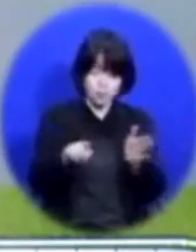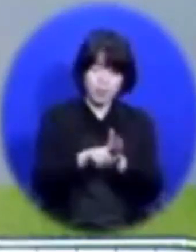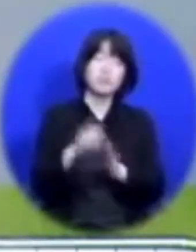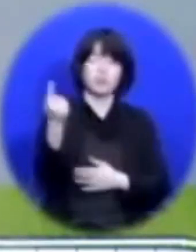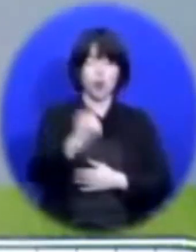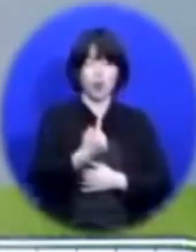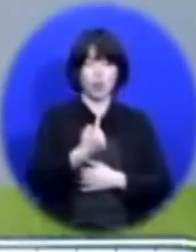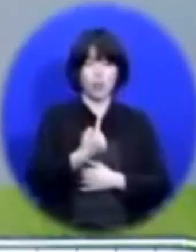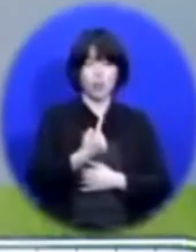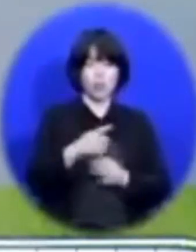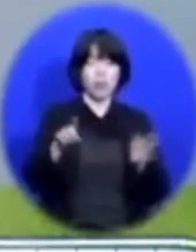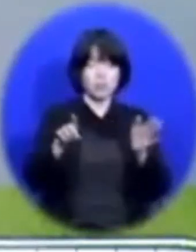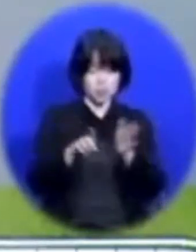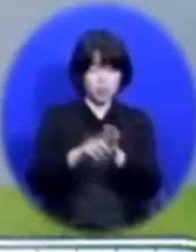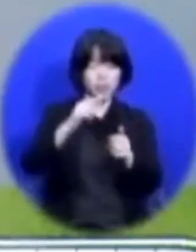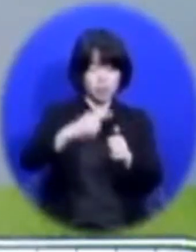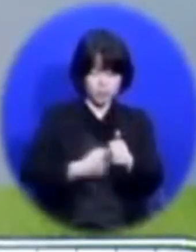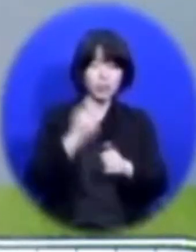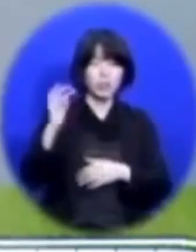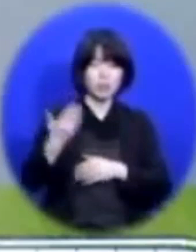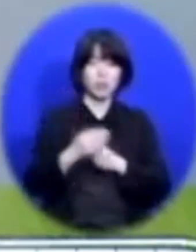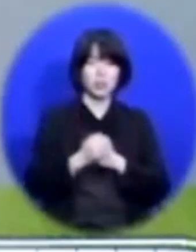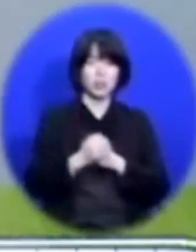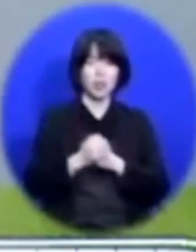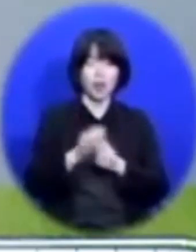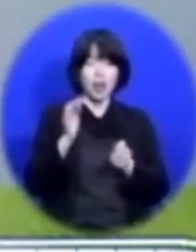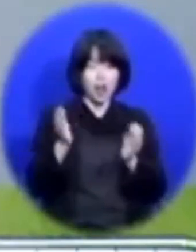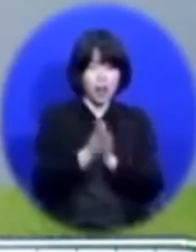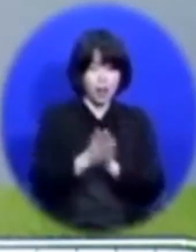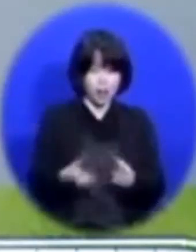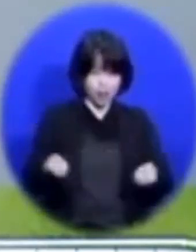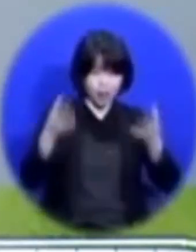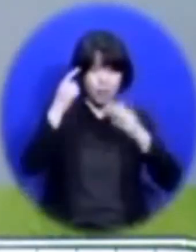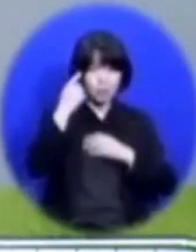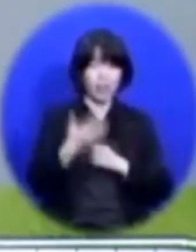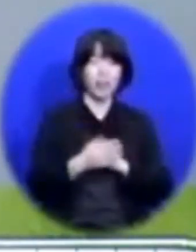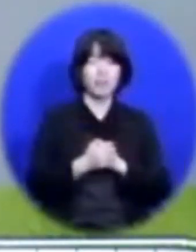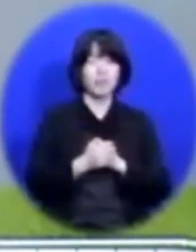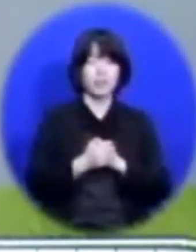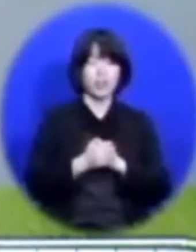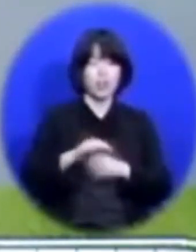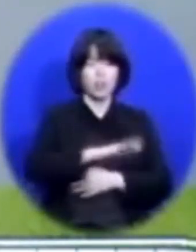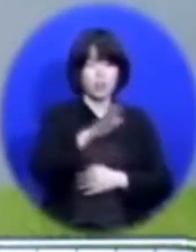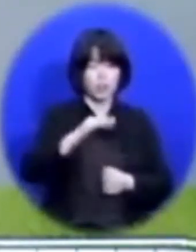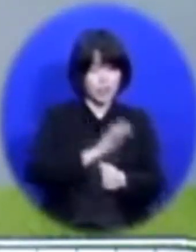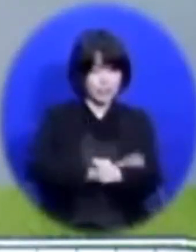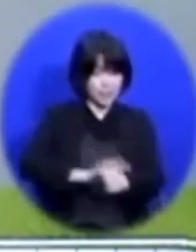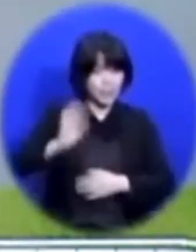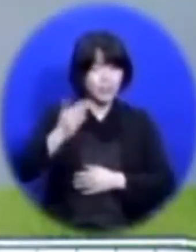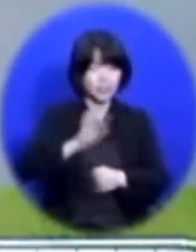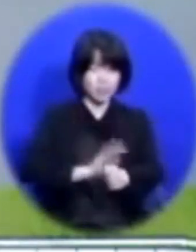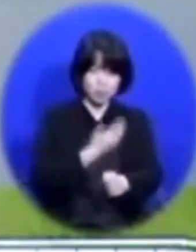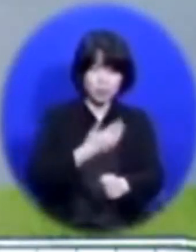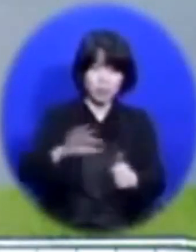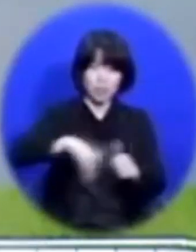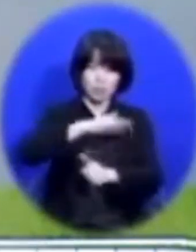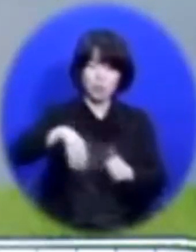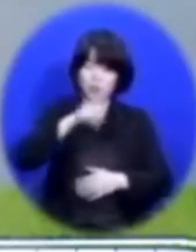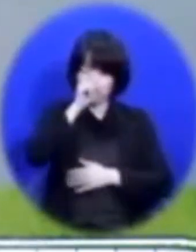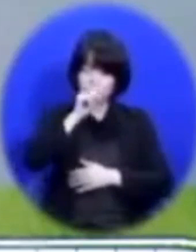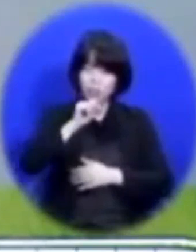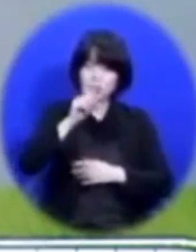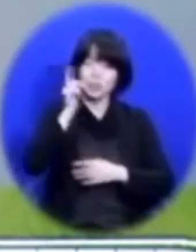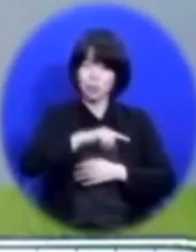겁니다.당신은 믿게될것입니다.할렐루야. 아멘. 일이잘